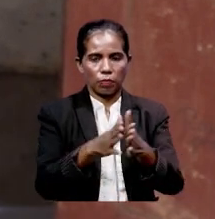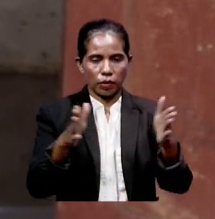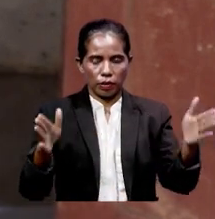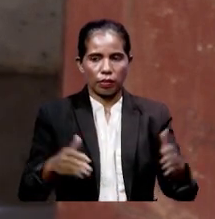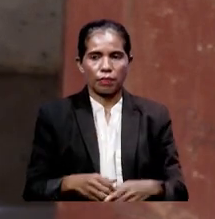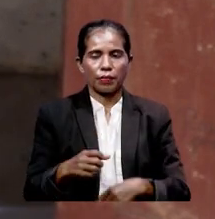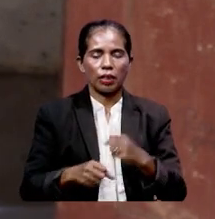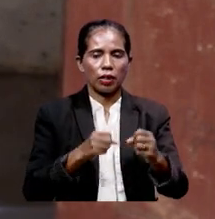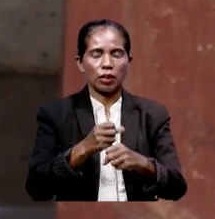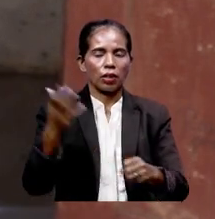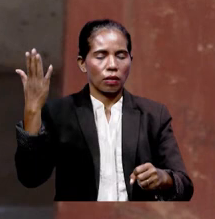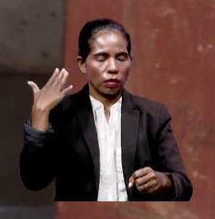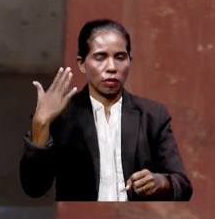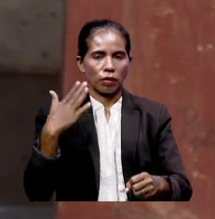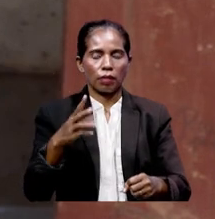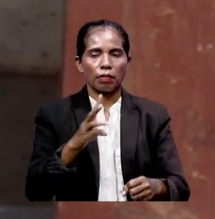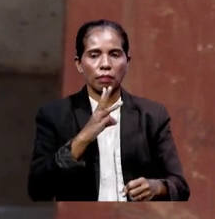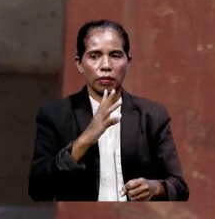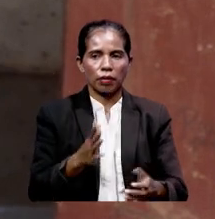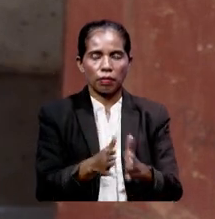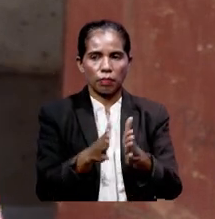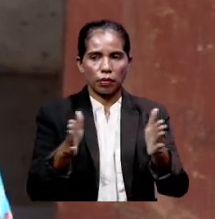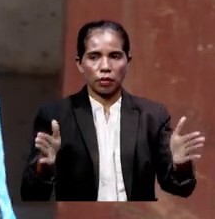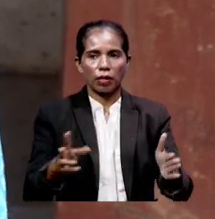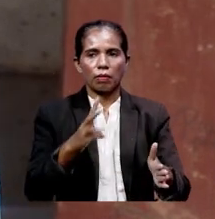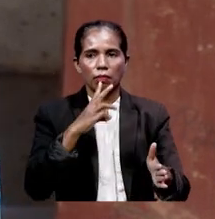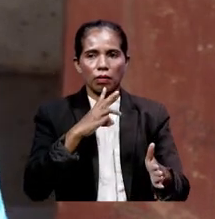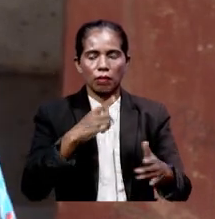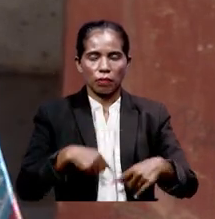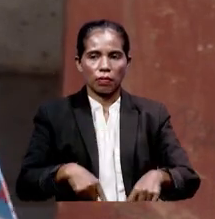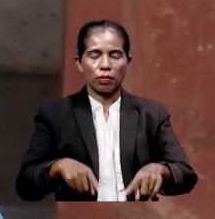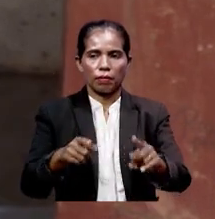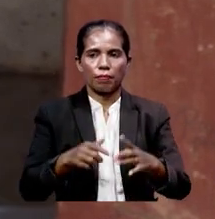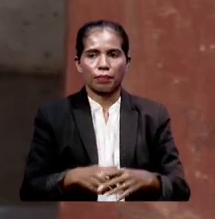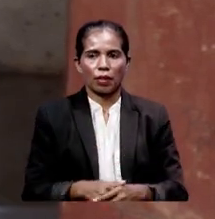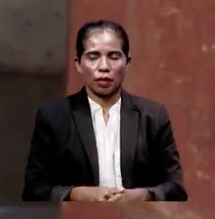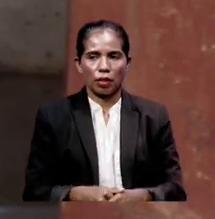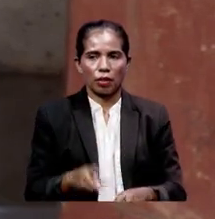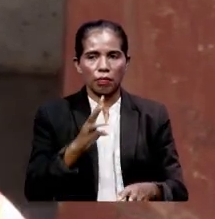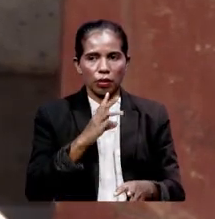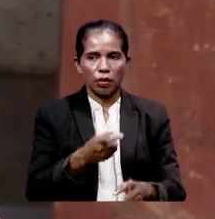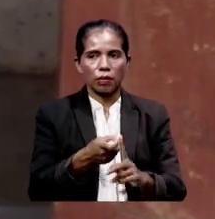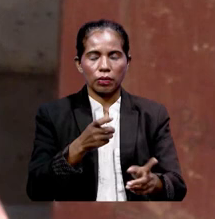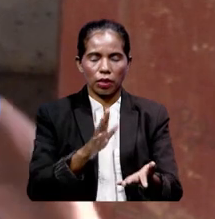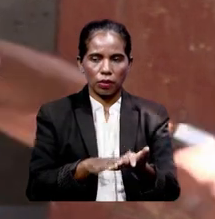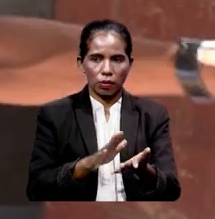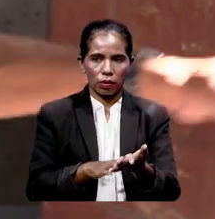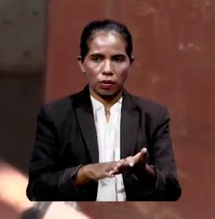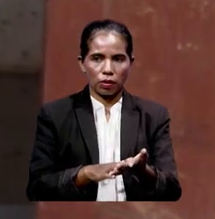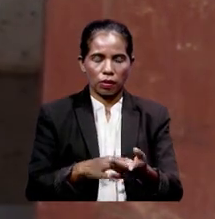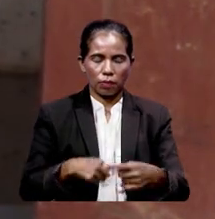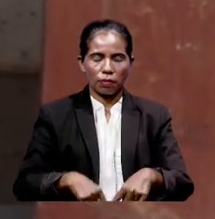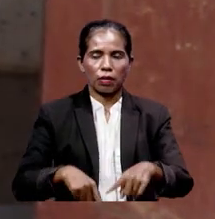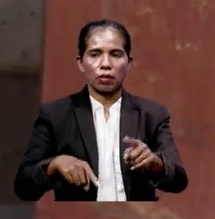ye tinan kotuk bane baleta ne kan ne mo sela bema ine balos kedas par beida na be usi skol ine tumbane sirkulane bane